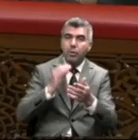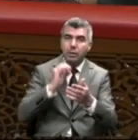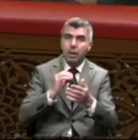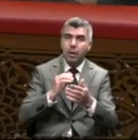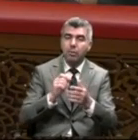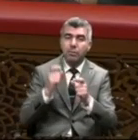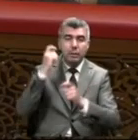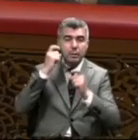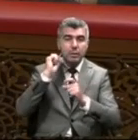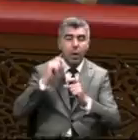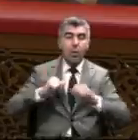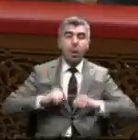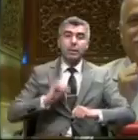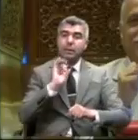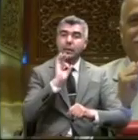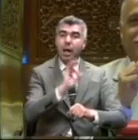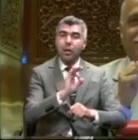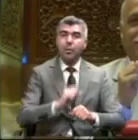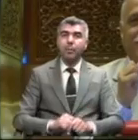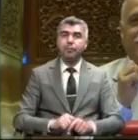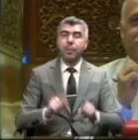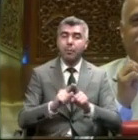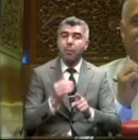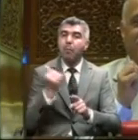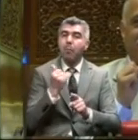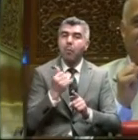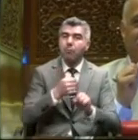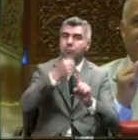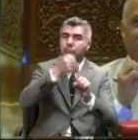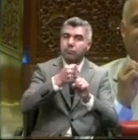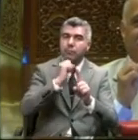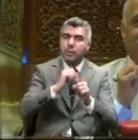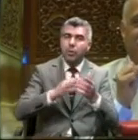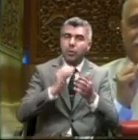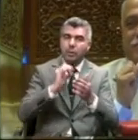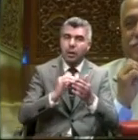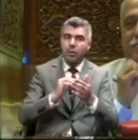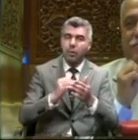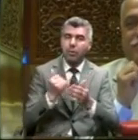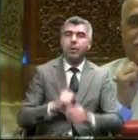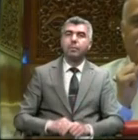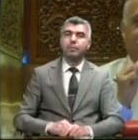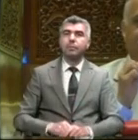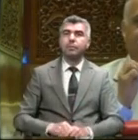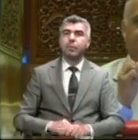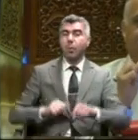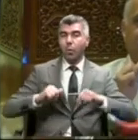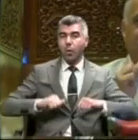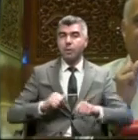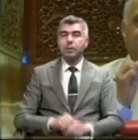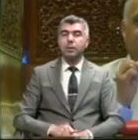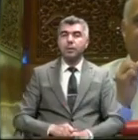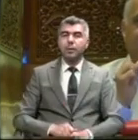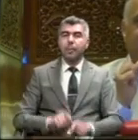وهذه مناسبه لنعترف بمجهوداتكم وكفاءتكم العاليه سيد الوزير المحترم